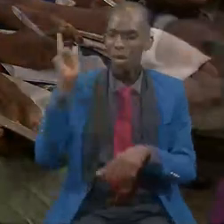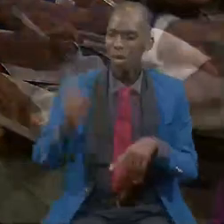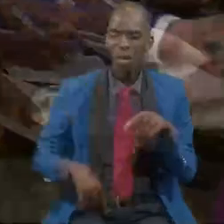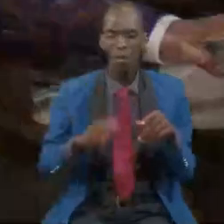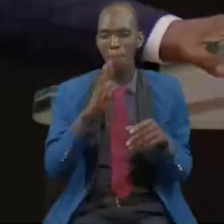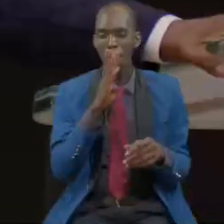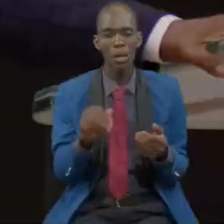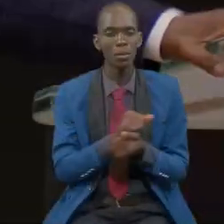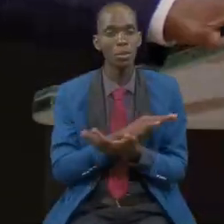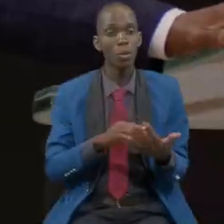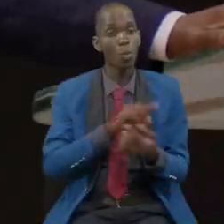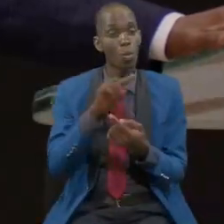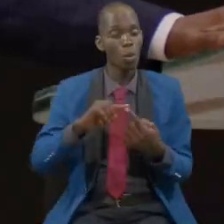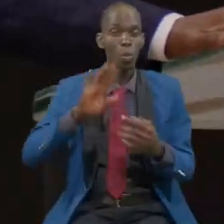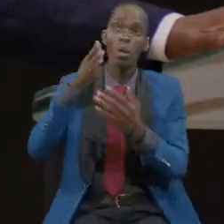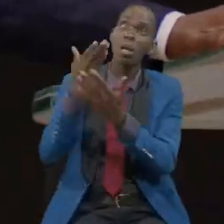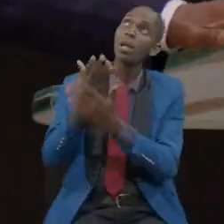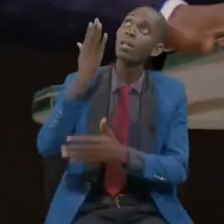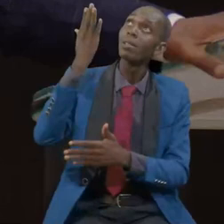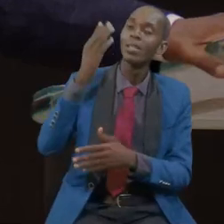fait, lorsque nous serons au ciel,